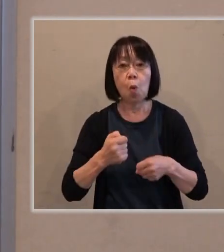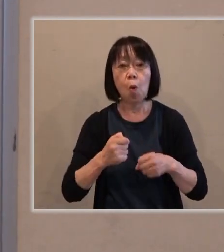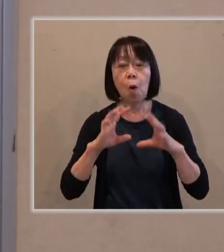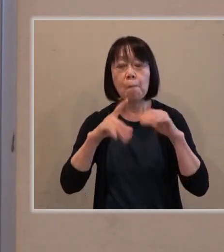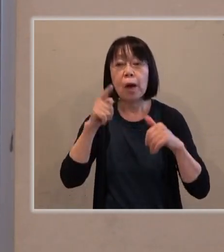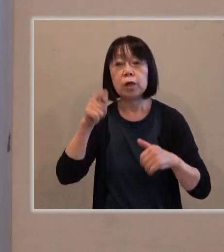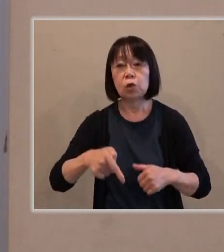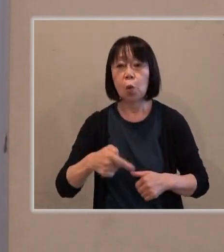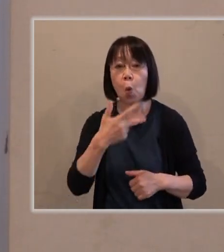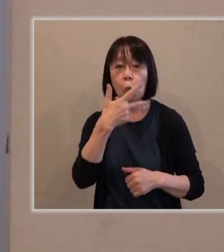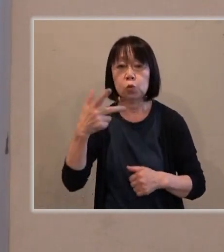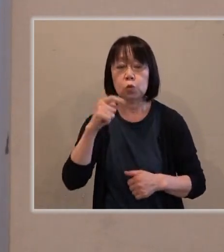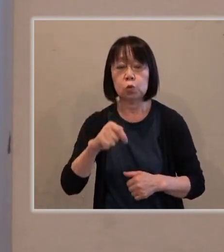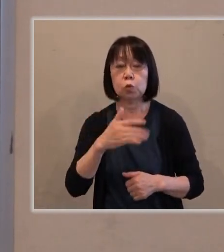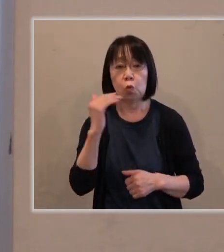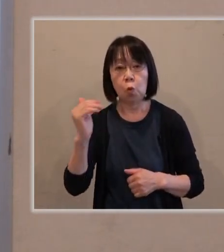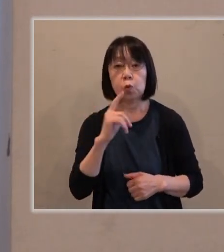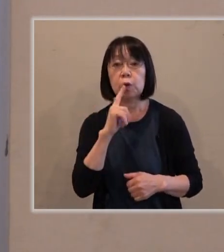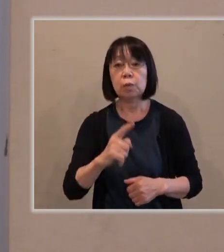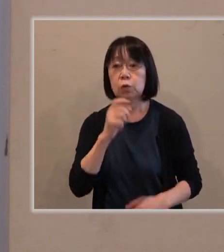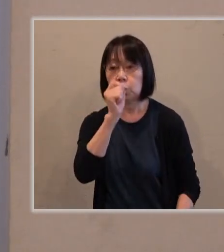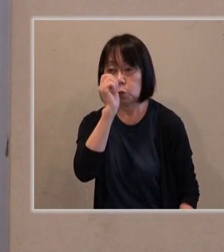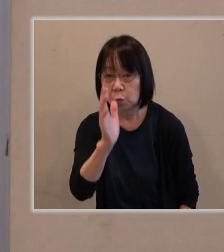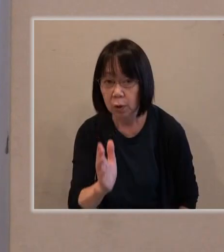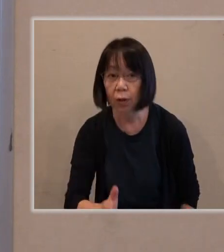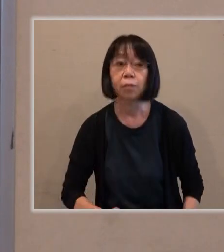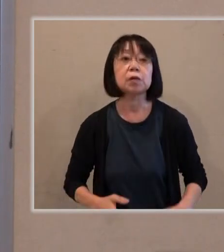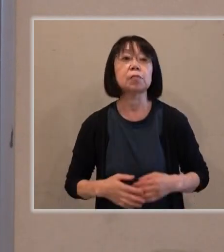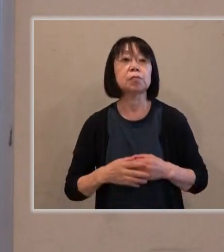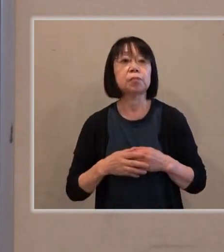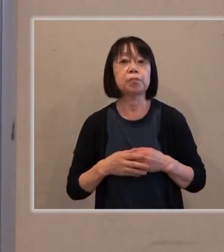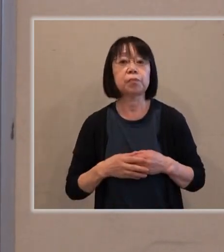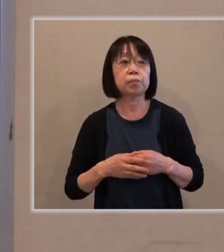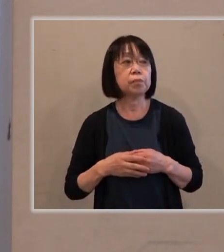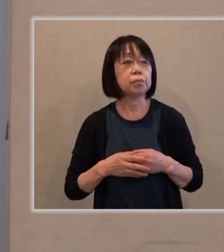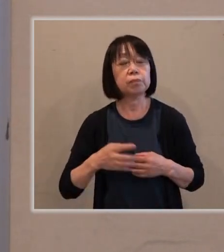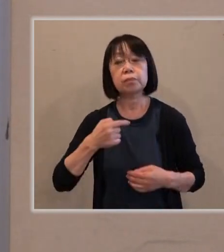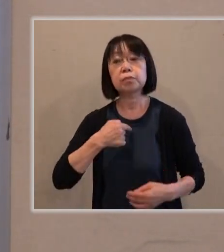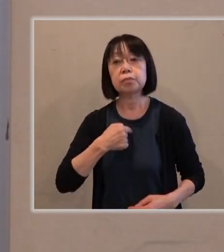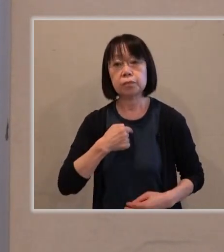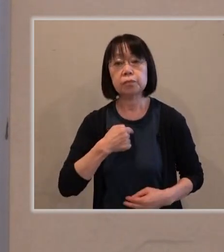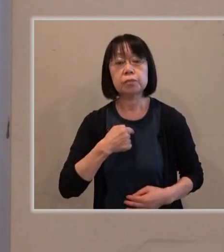しくお願いいたします。 よろしくお願いします。 私はですね、